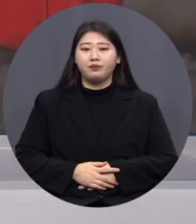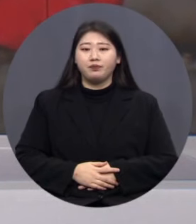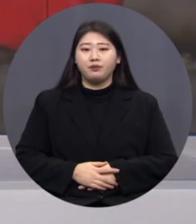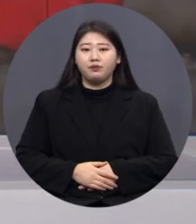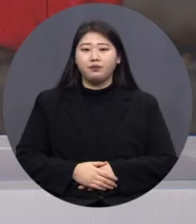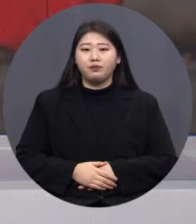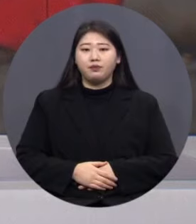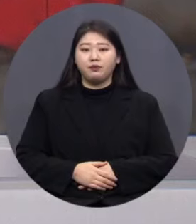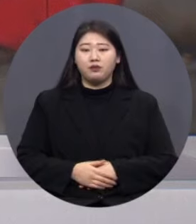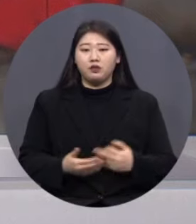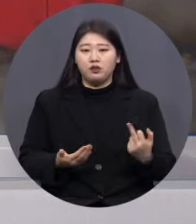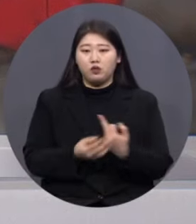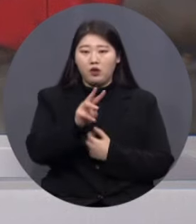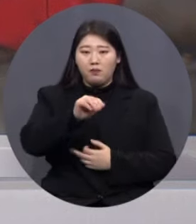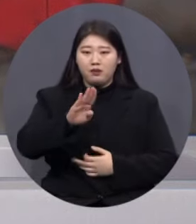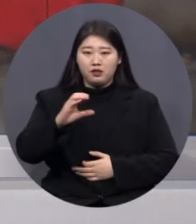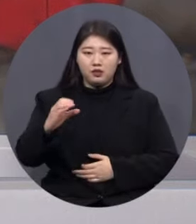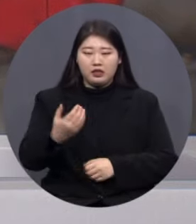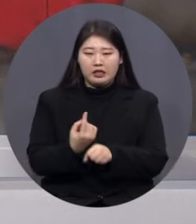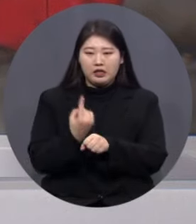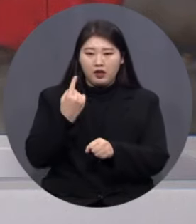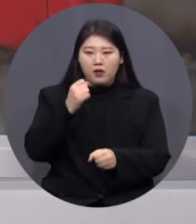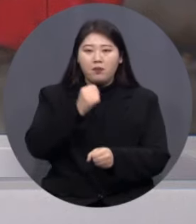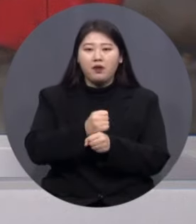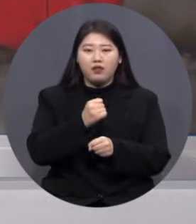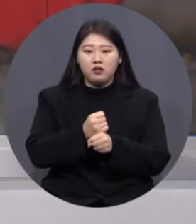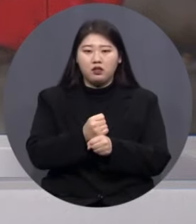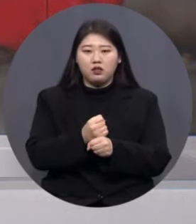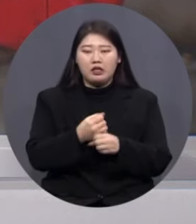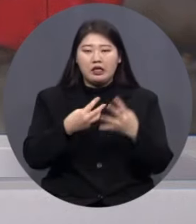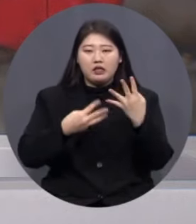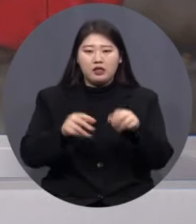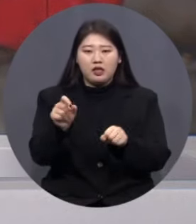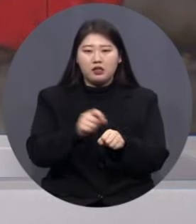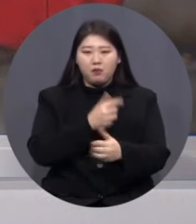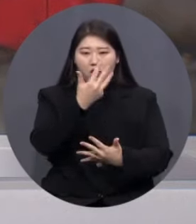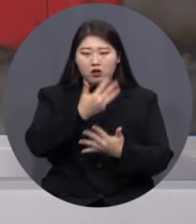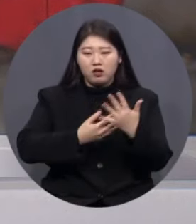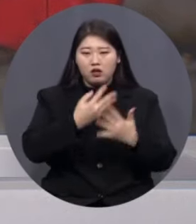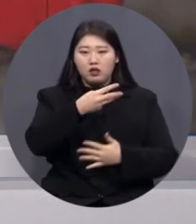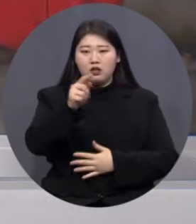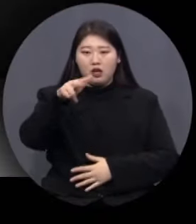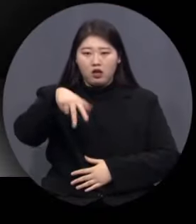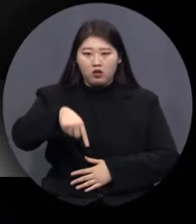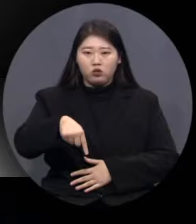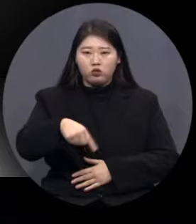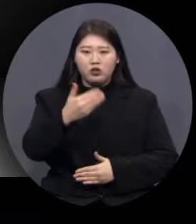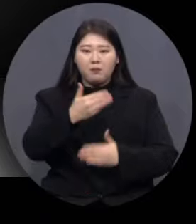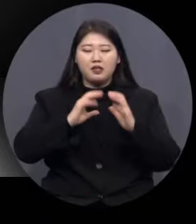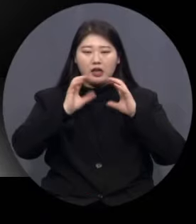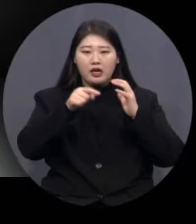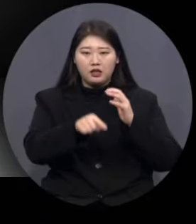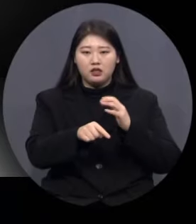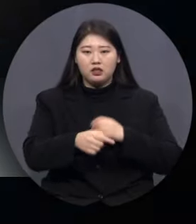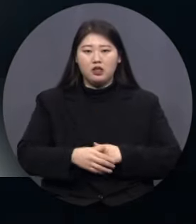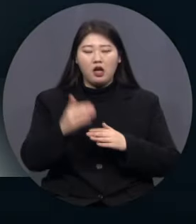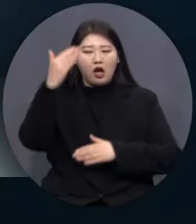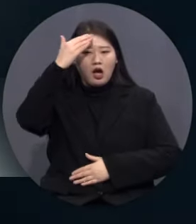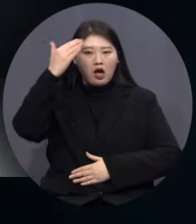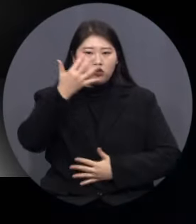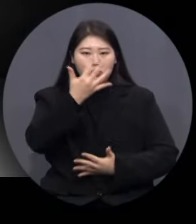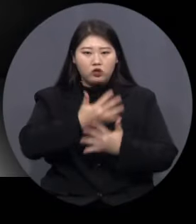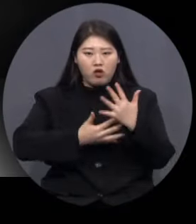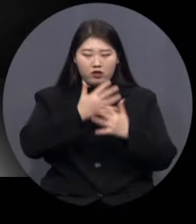관측됐습니다 제주 MBC 지난해 제작한 43 특별다큐 남겨진 아이들이 한국 영상기자 사항을